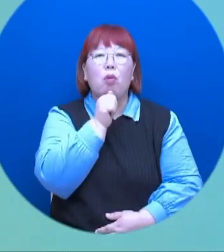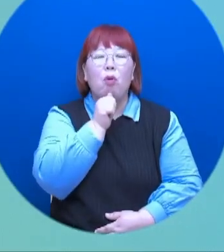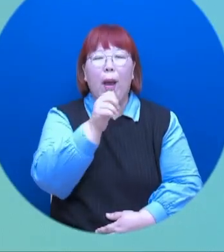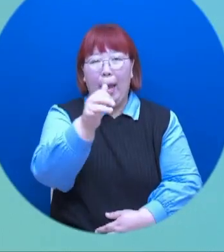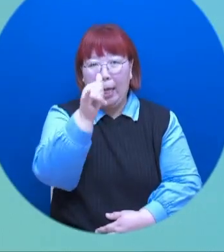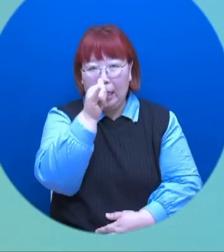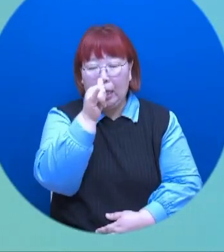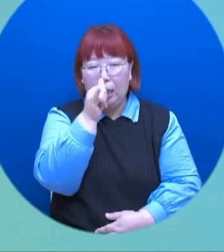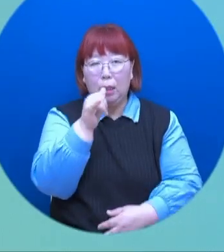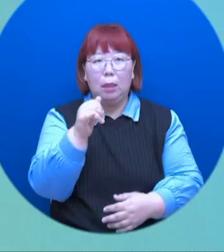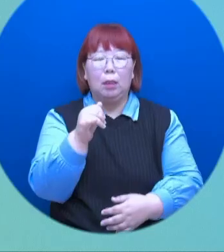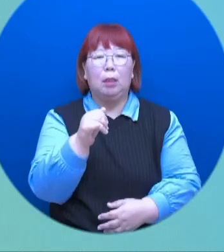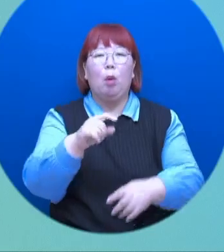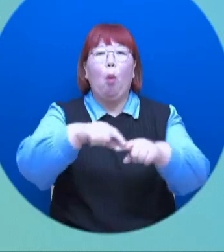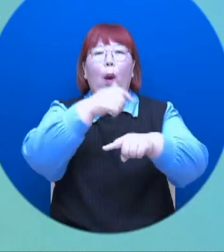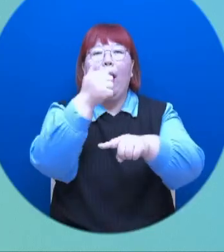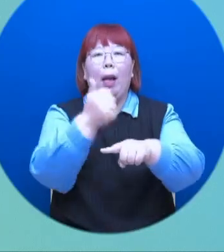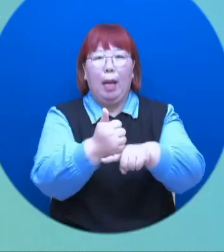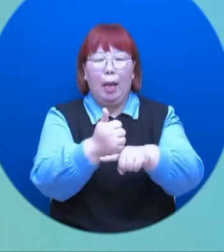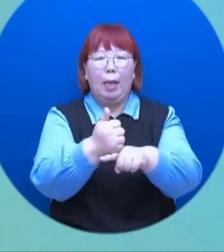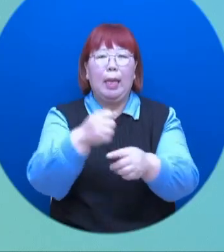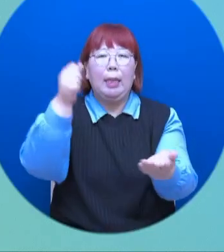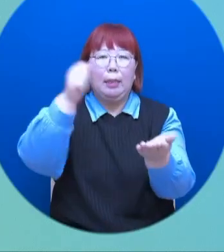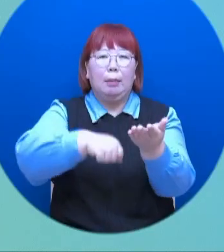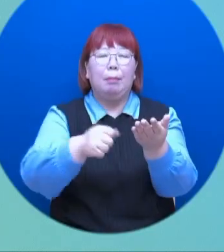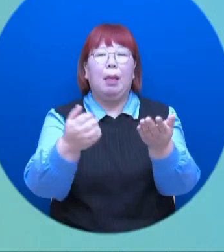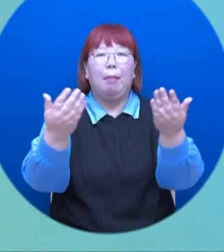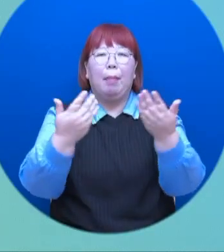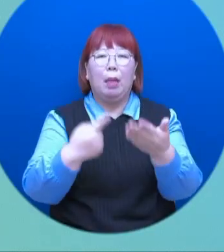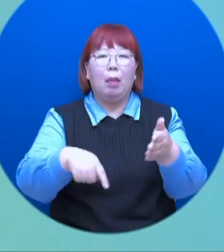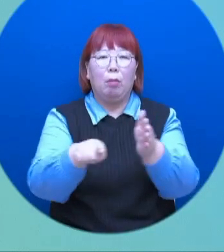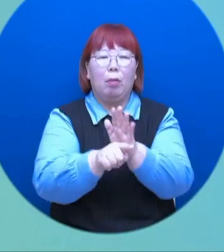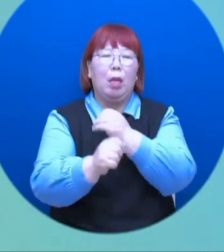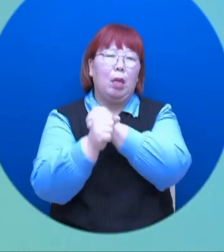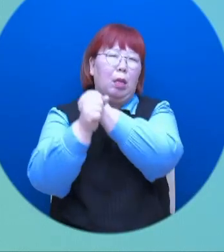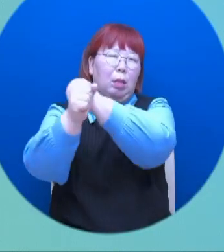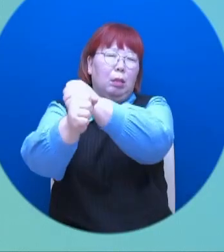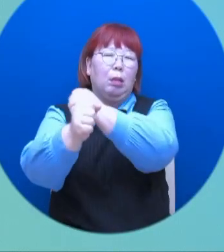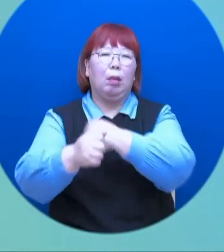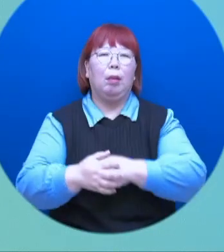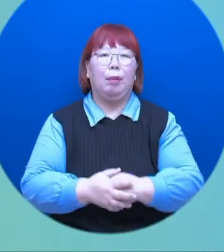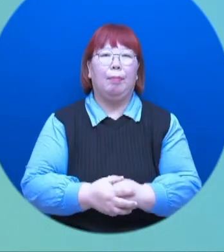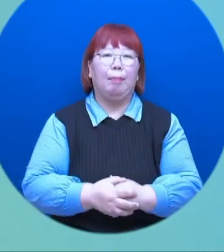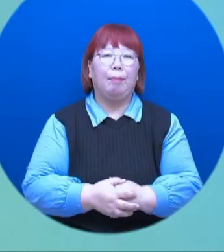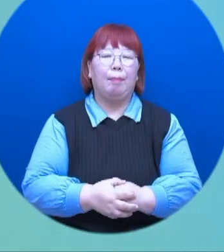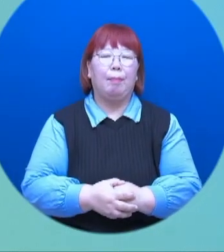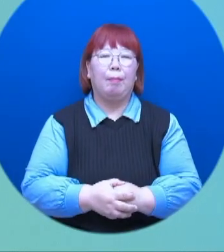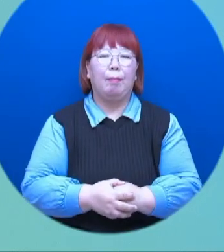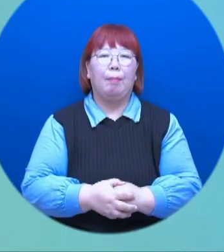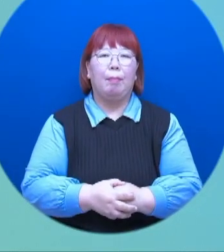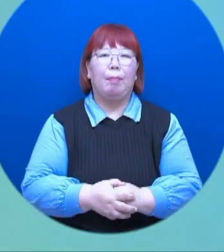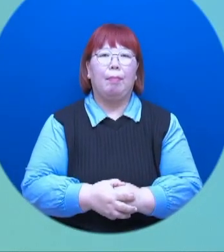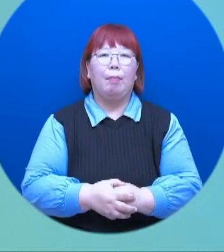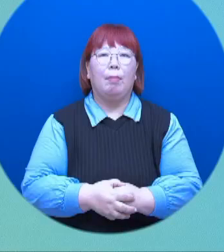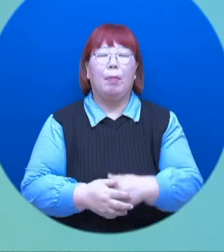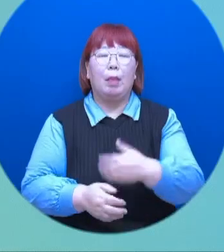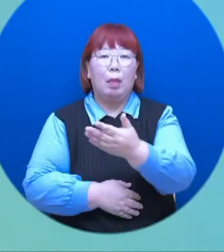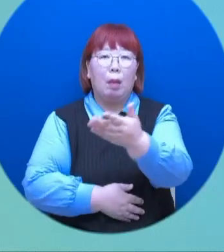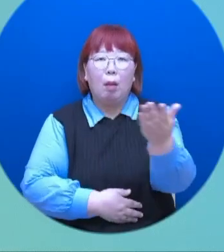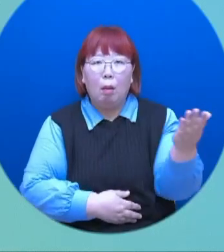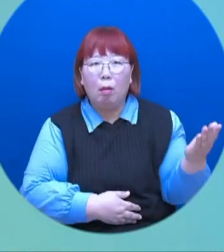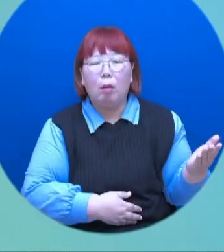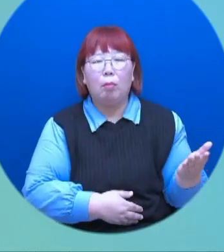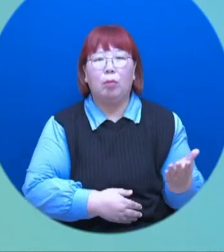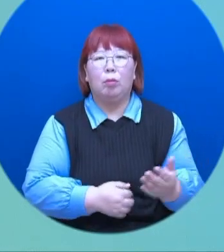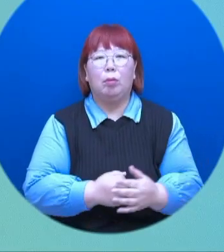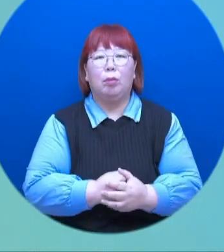황제에게 심판받기 위하여 죄수의 마음으로 이송이 돼요. 여러분, 지종의 한가운데